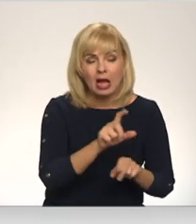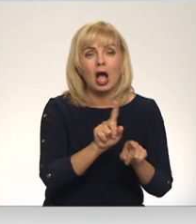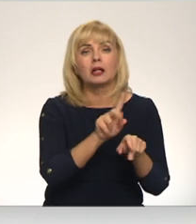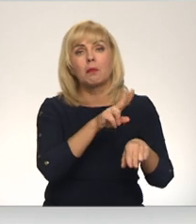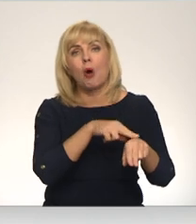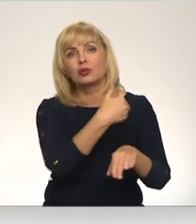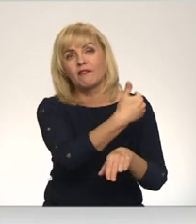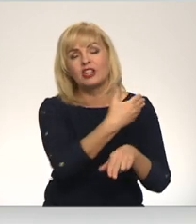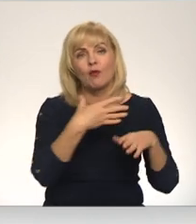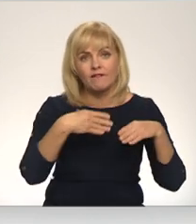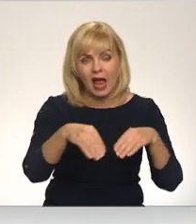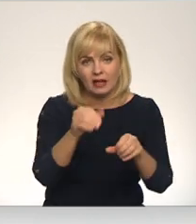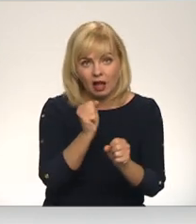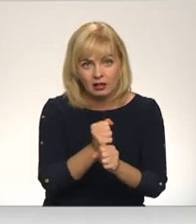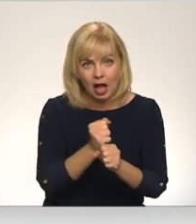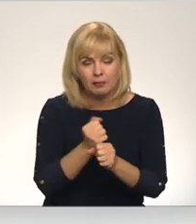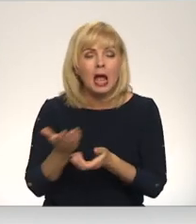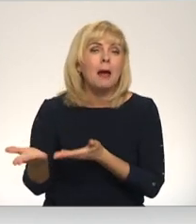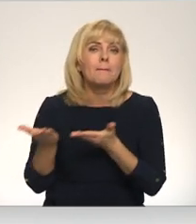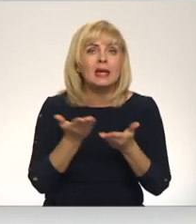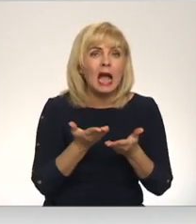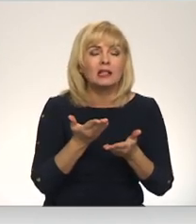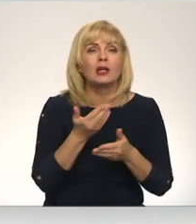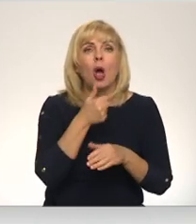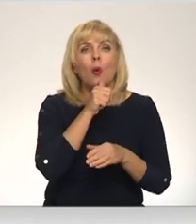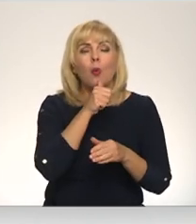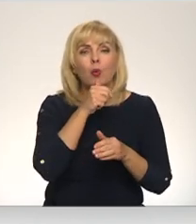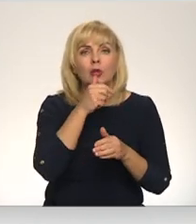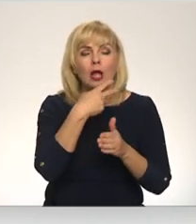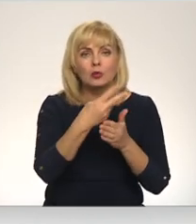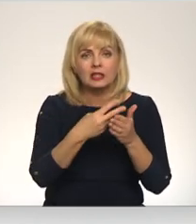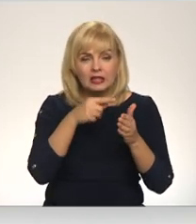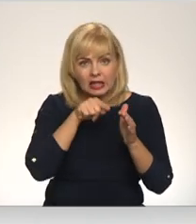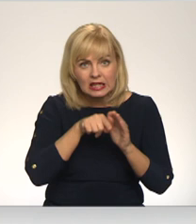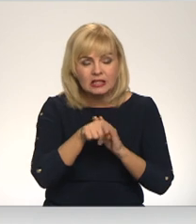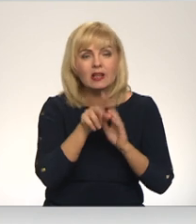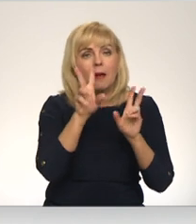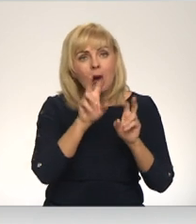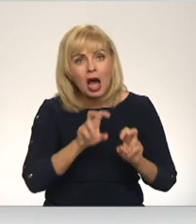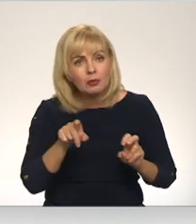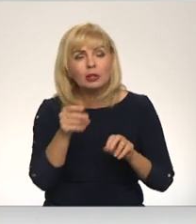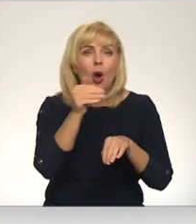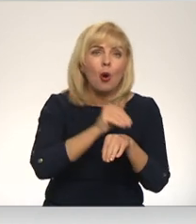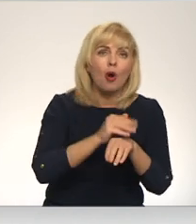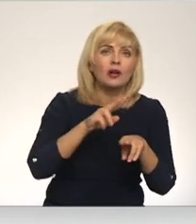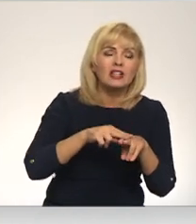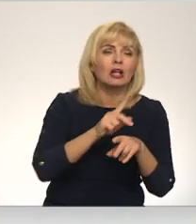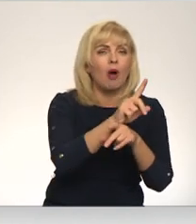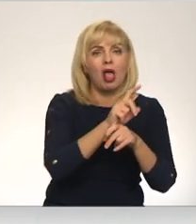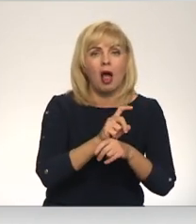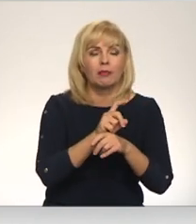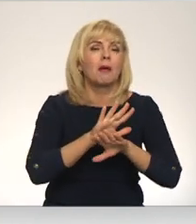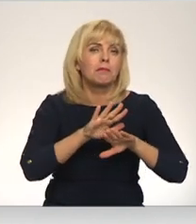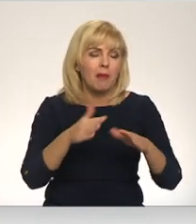veiktā darba. Konkrēti ir pieaicināti bijuši ūdens līdēji, kas šo Lielgabalu arī konkrētajā vietā ir meklējuši, bet, nu,